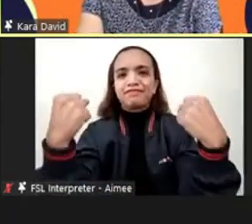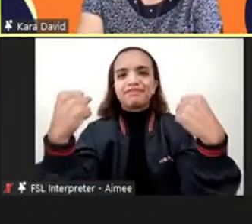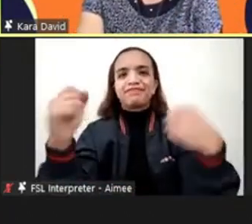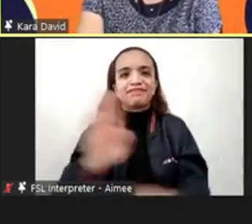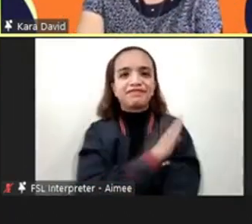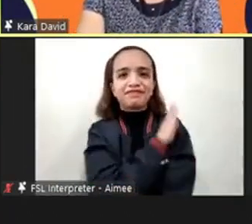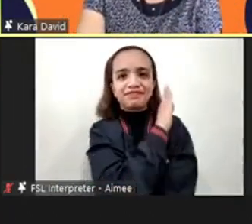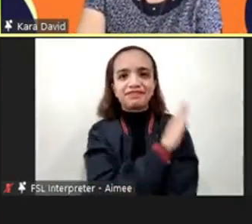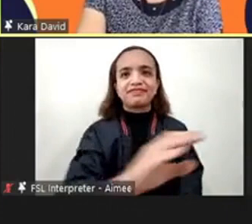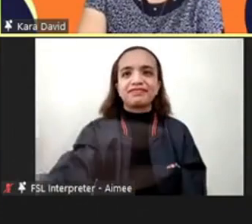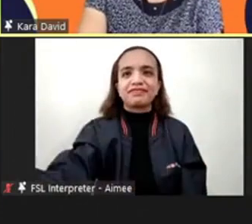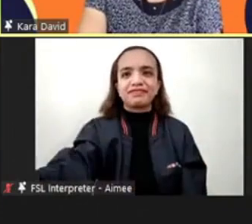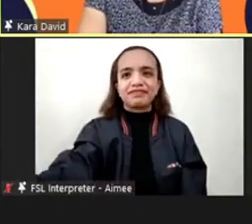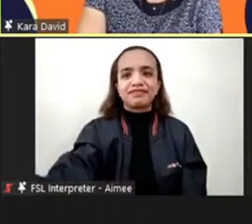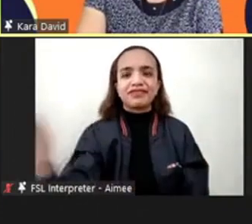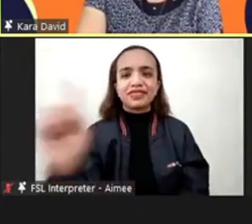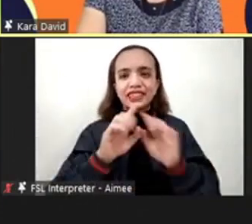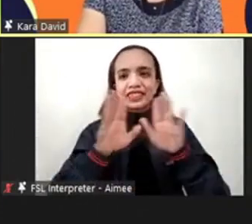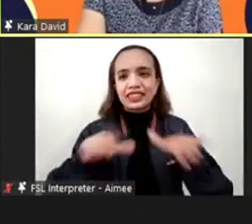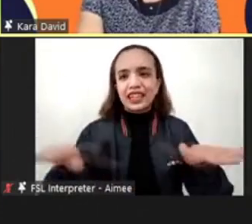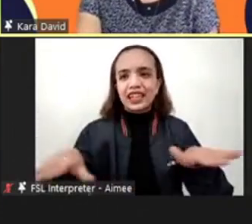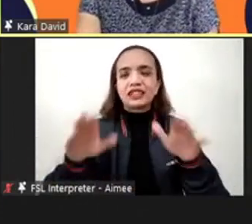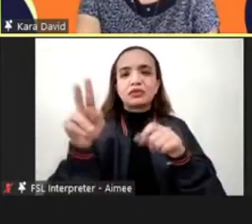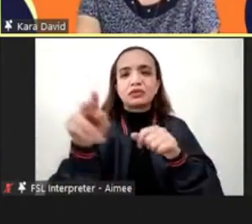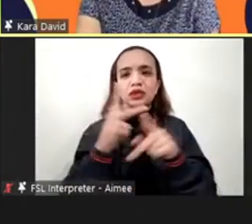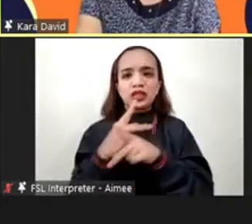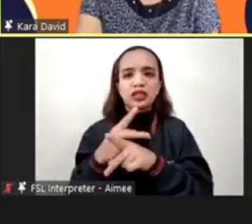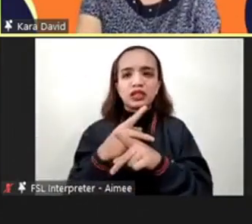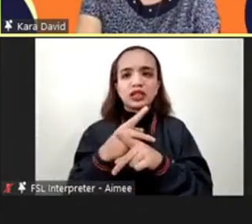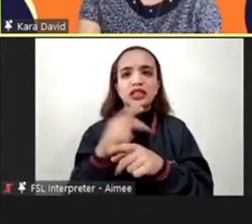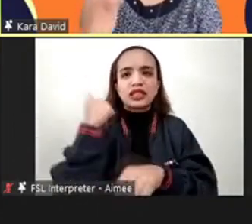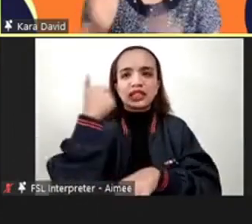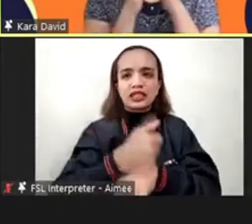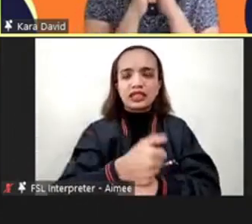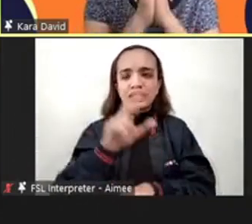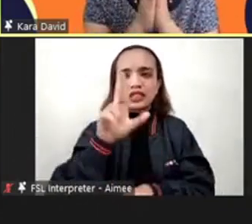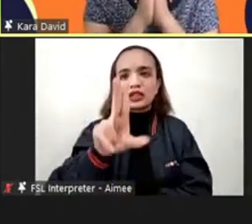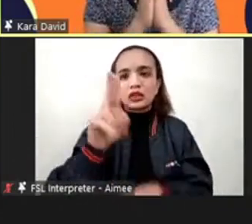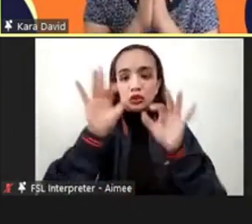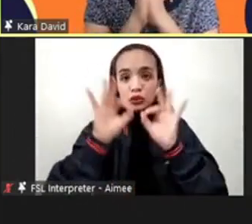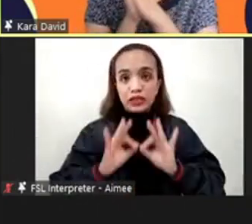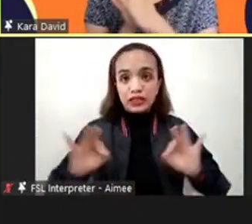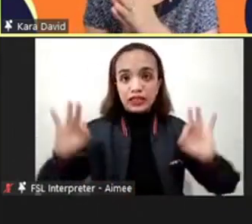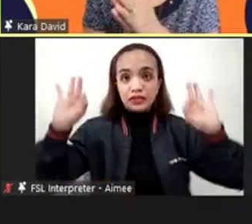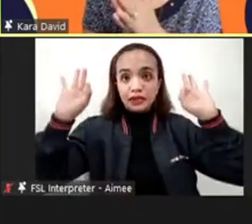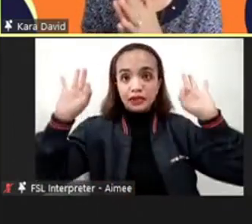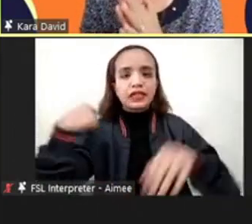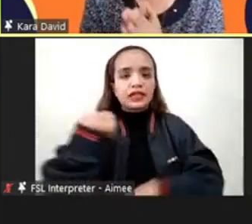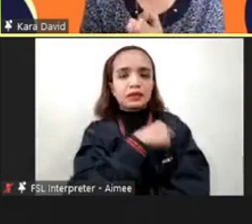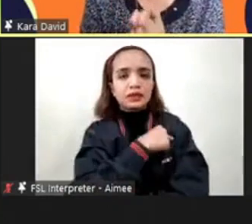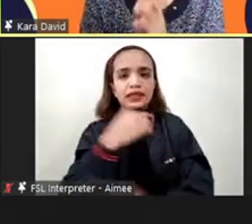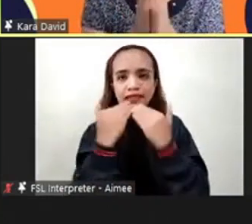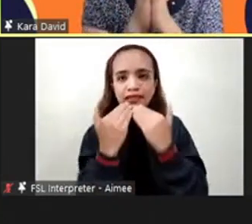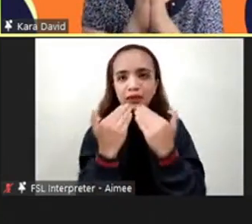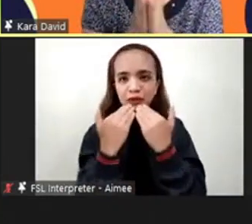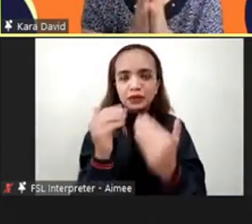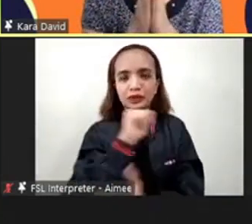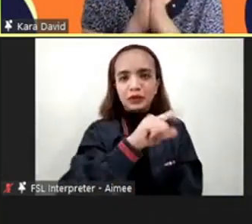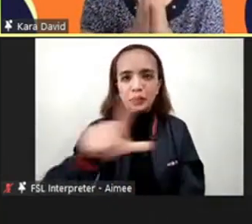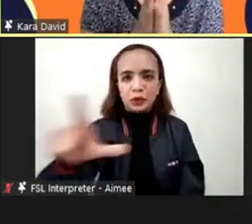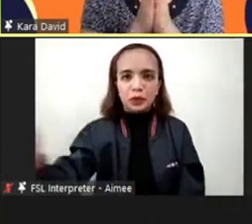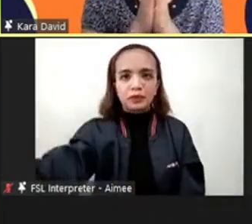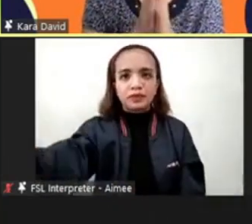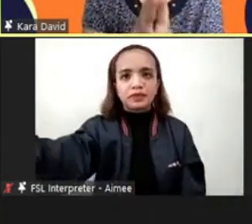ngalan po ng Child Protection Network Foundation at ng UNICEF, kami po ay lubos na nagpapasalamat sa inyong lahat sa